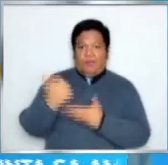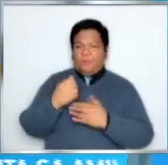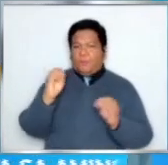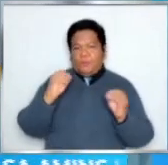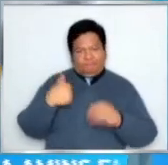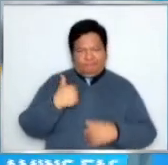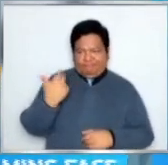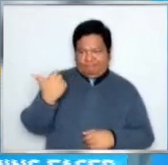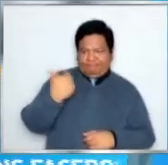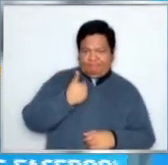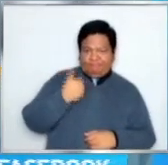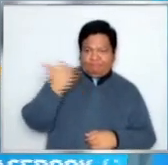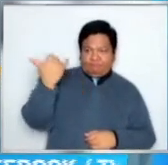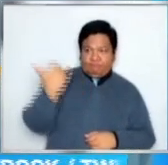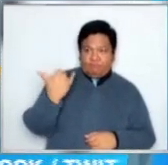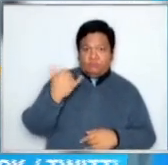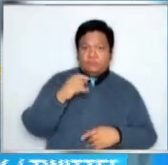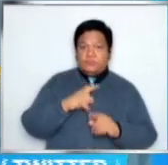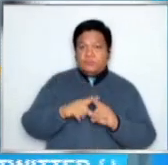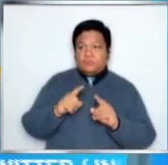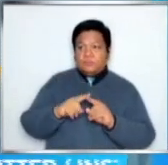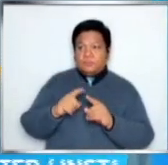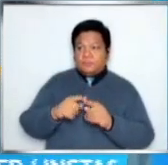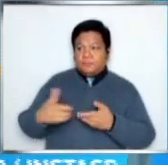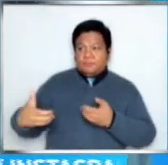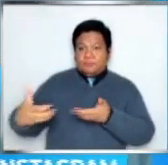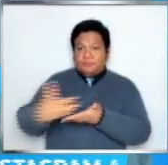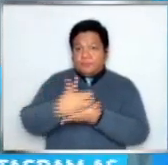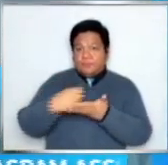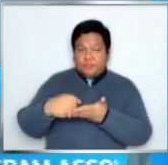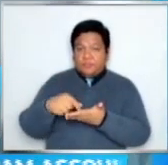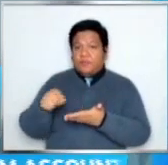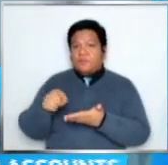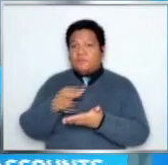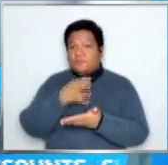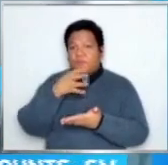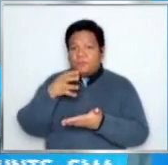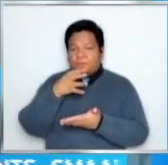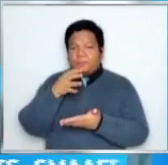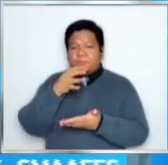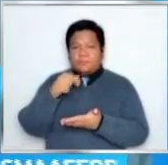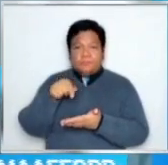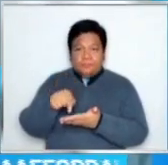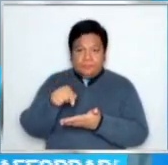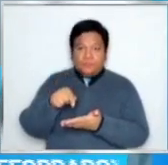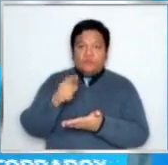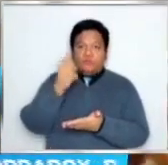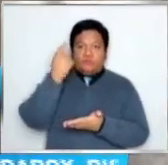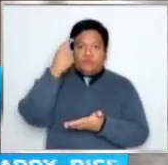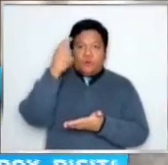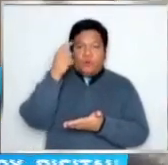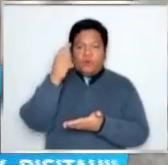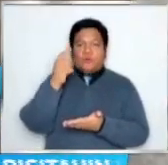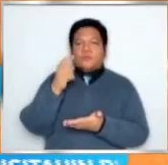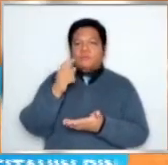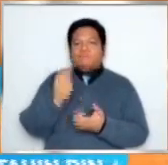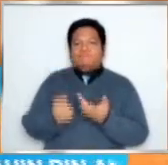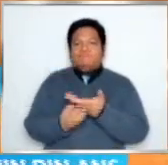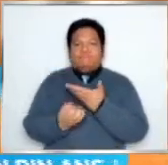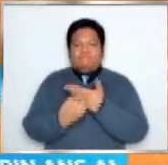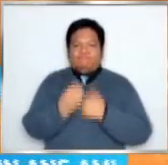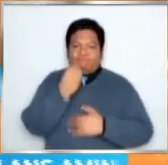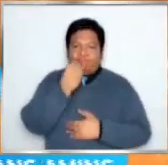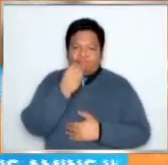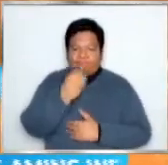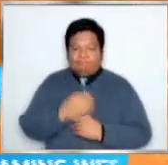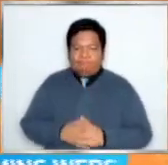sa aming bukid, yun din yung hina-harvest ko para may iluluto ako.